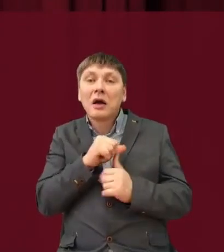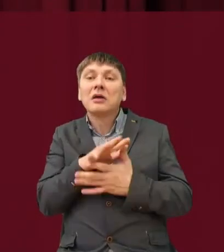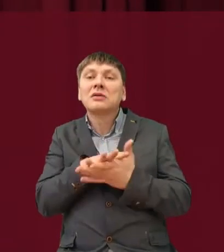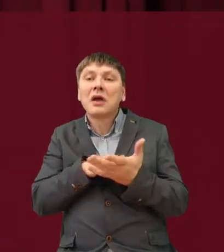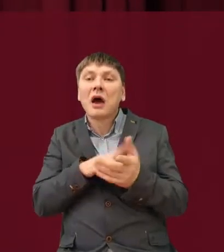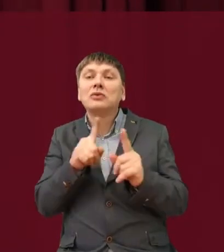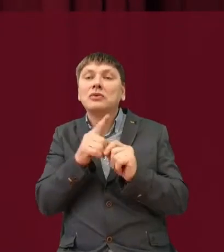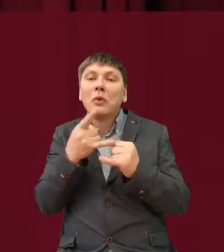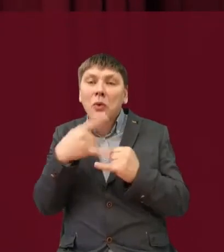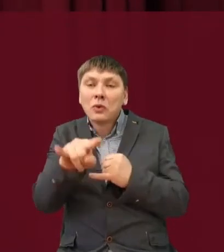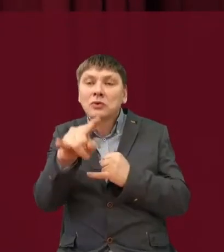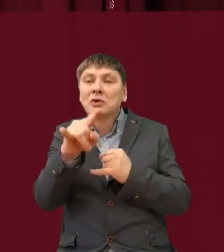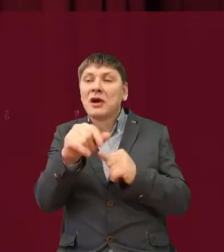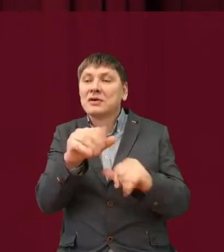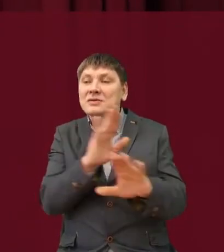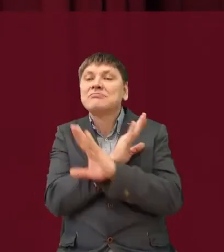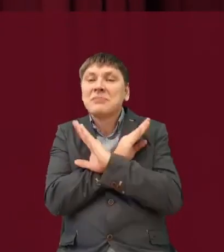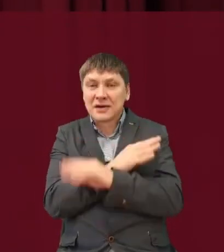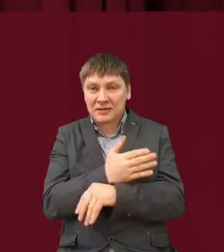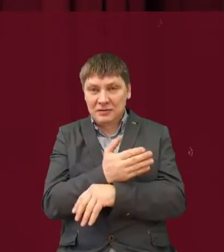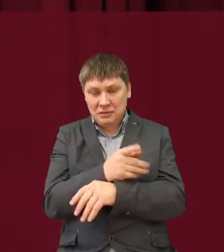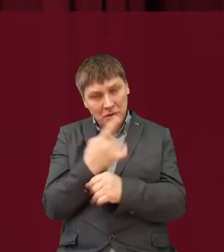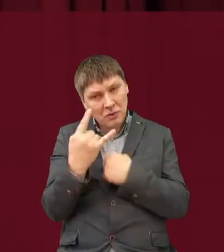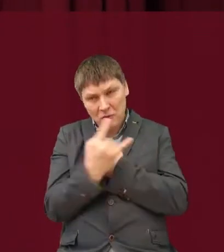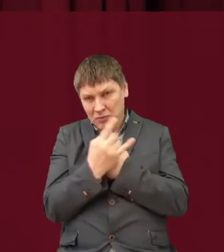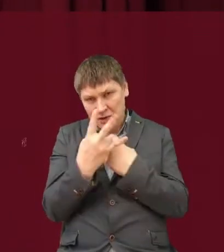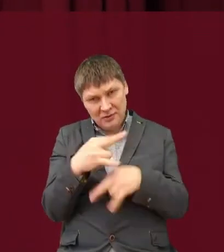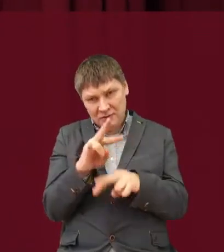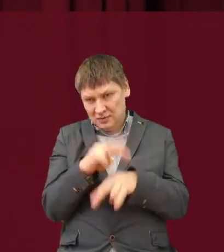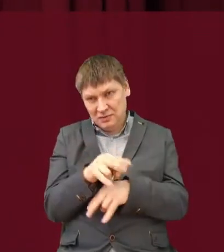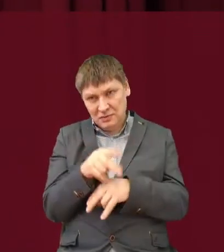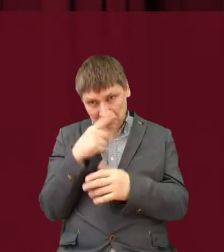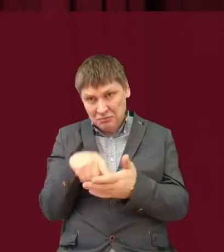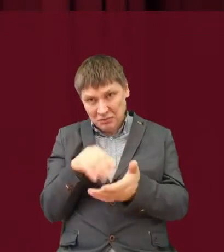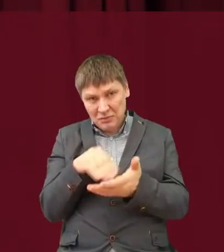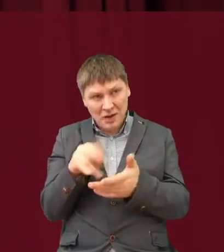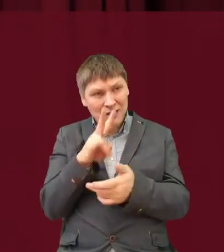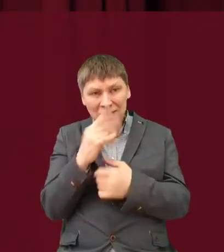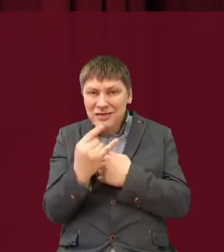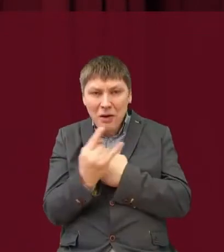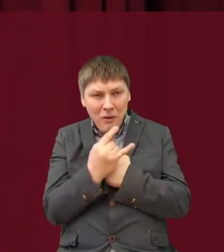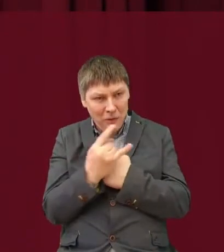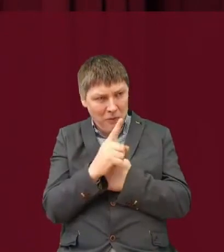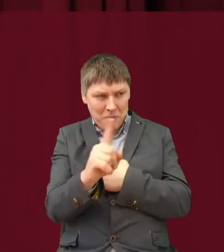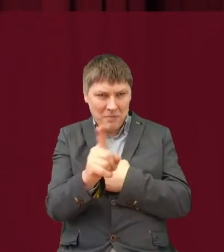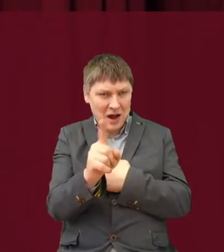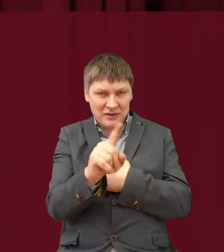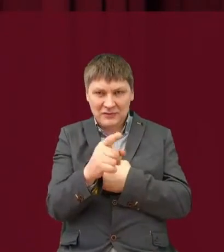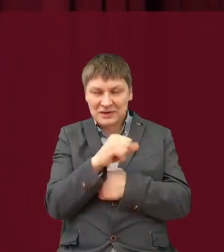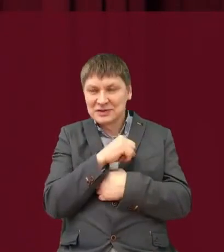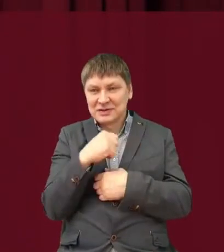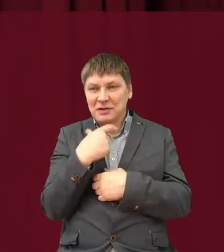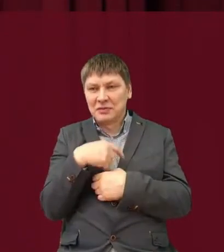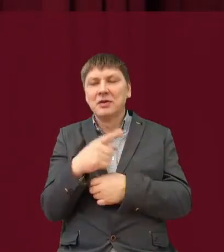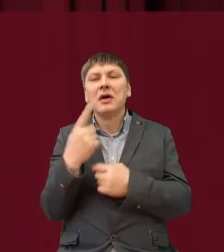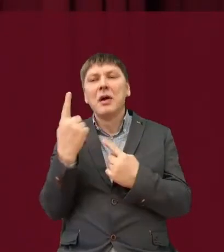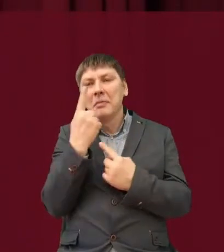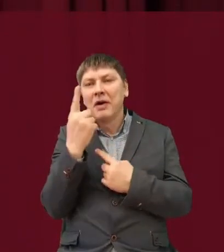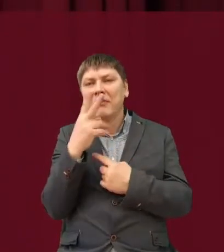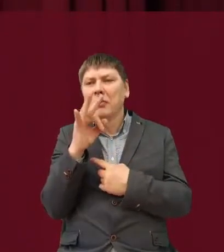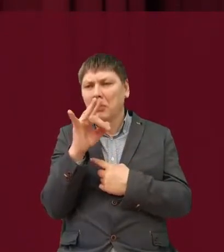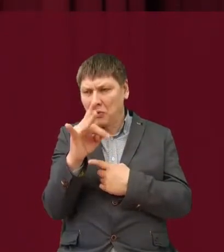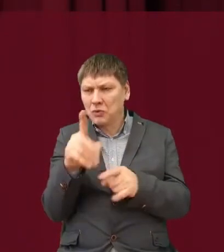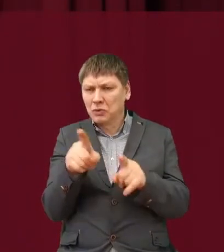Не обманывайтесь братья мои возлюбленные еще одно место писания прочитаю первое коринфянам шестой